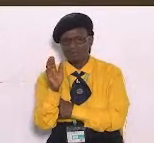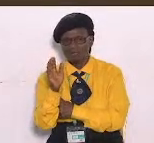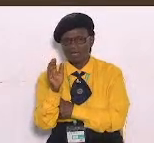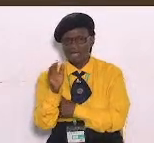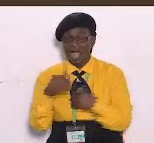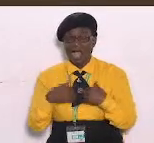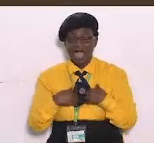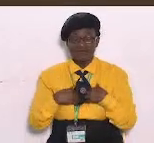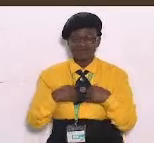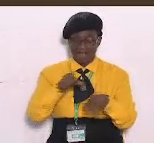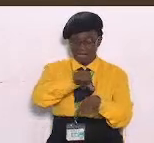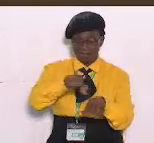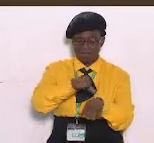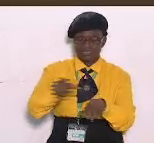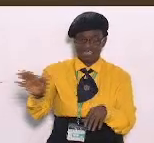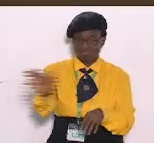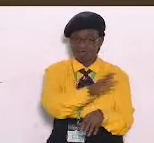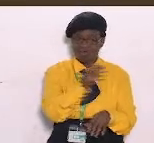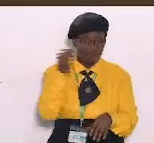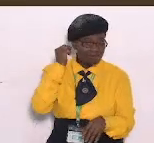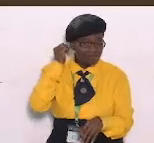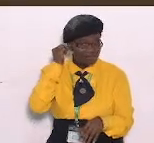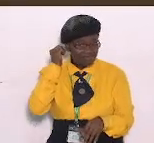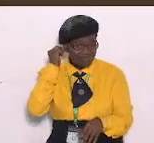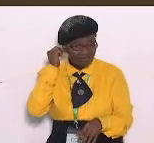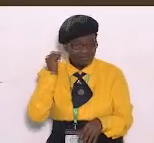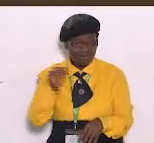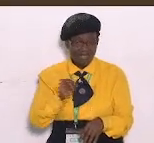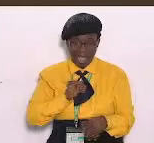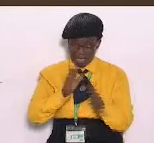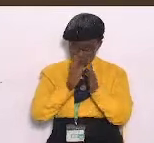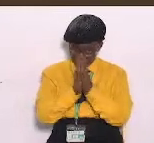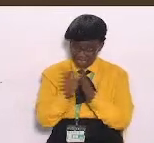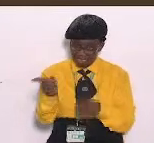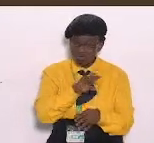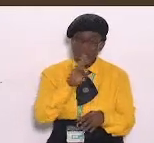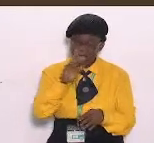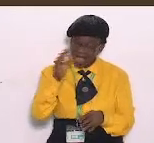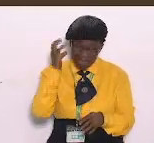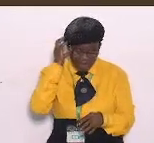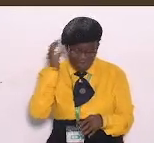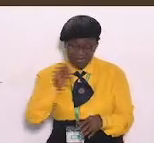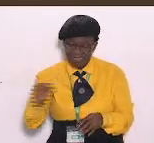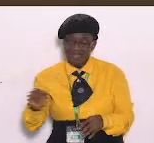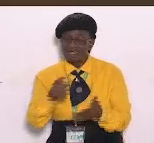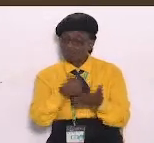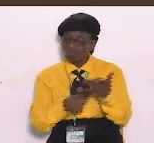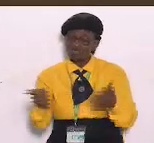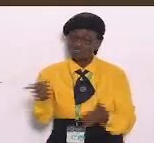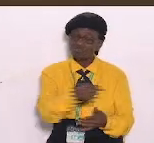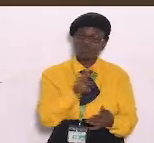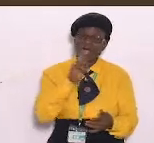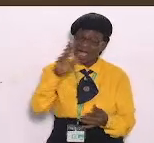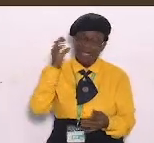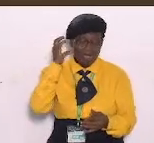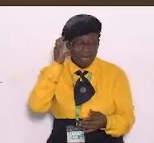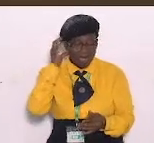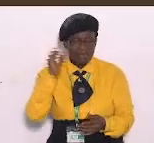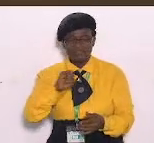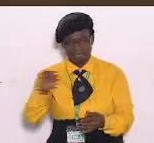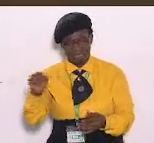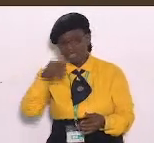que Dieu a déjà OIN vos oreilles et que je prie à ce que tu écoutes ce que tu dois